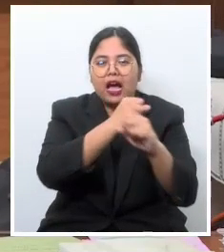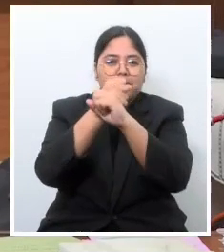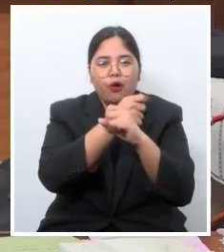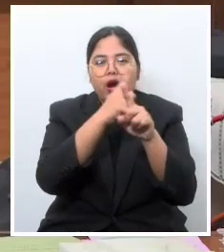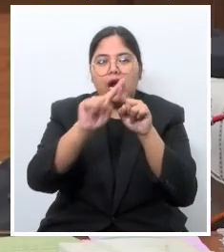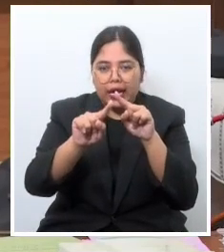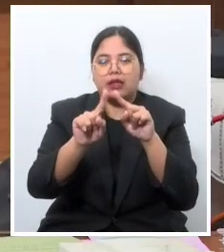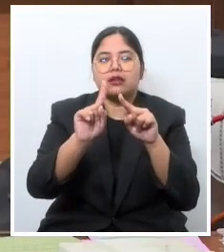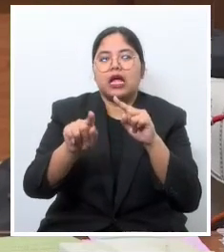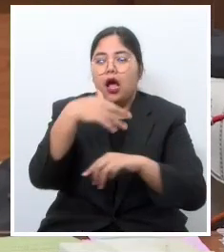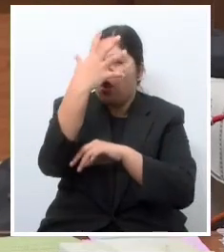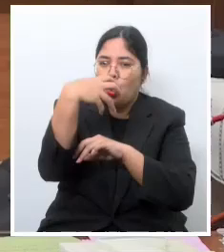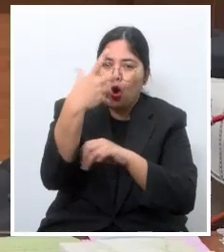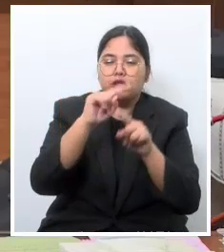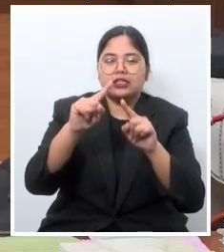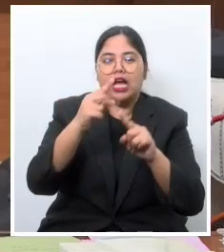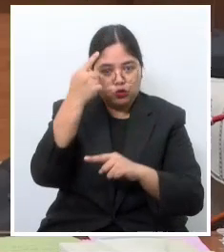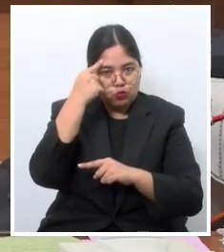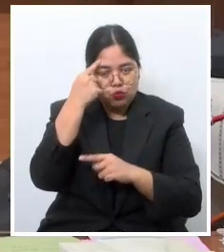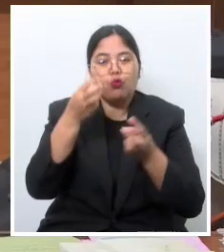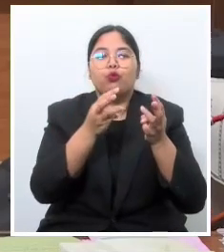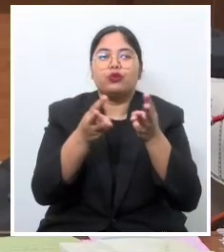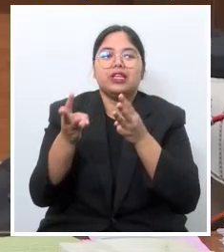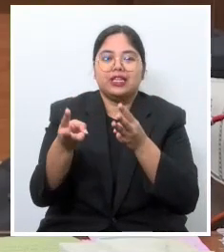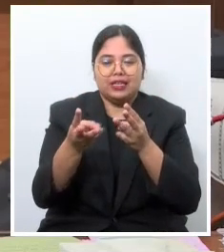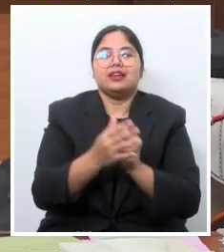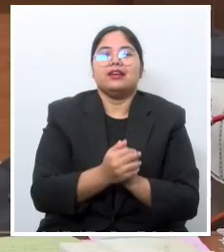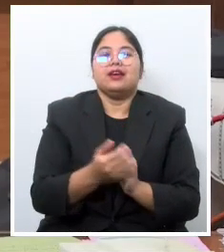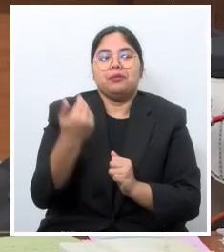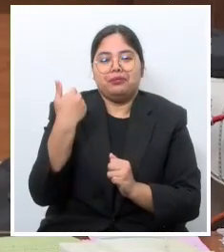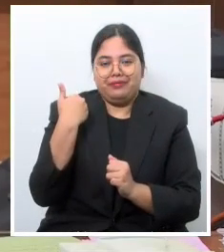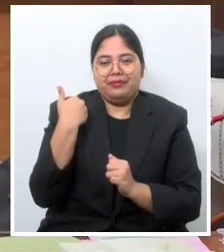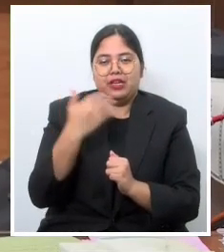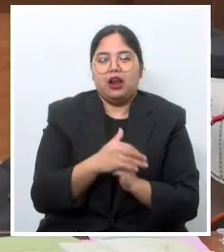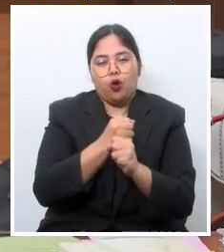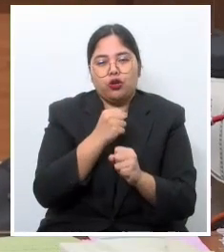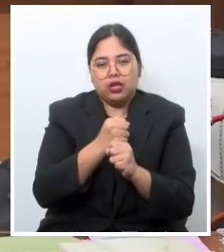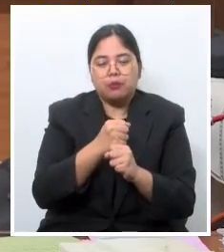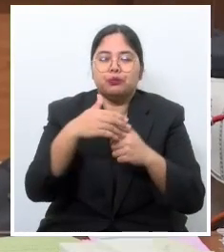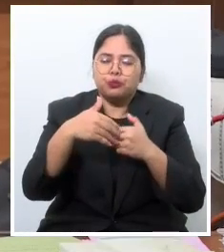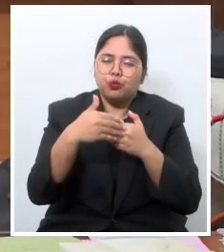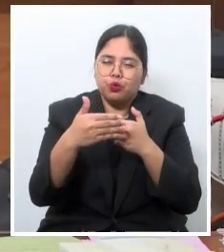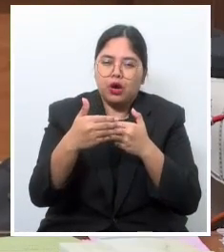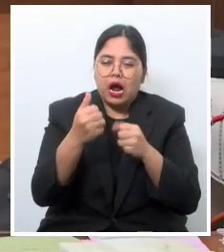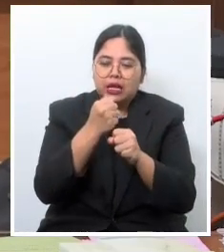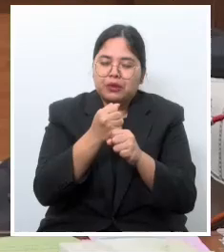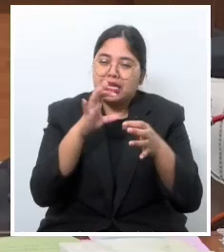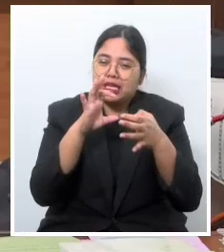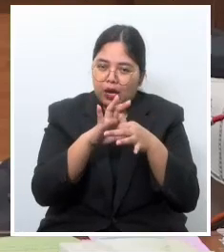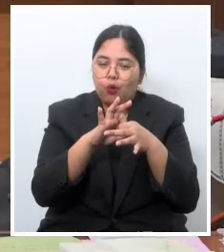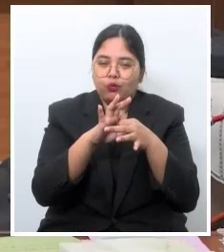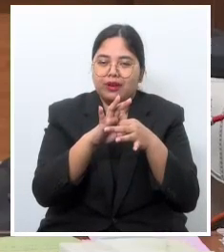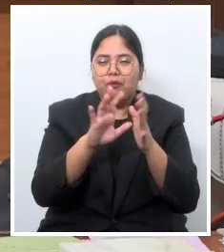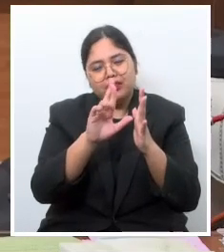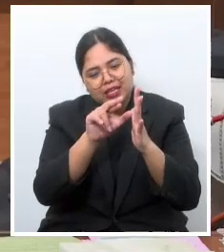ออนไลน์ด้วยแล้วครับนอกจากนี้การจะสามารถเ่ออะไรนะดำเนินการเรื่องออนอบนออนไลน์หรืออะไรก็